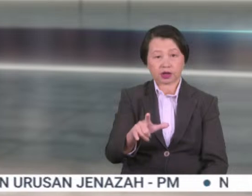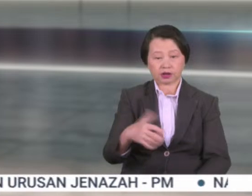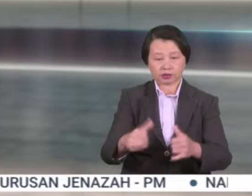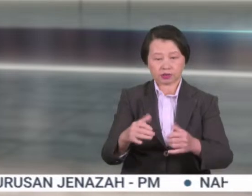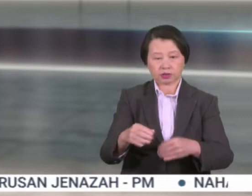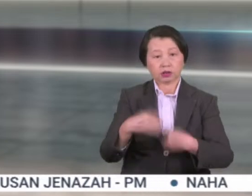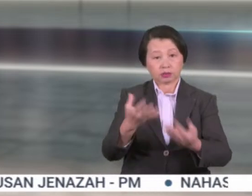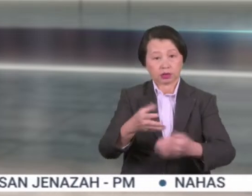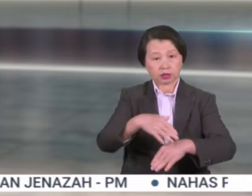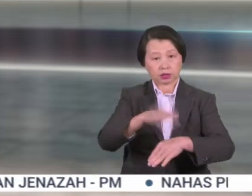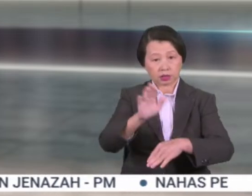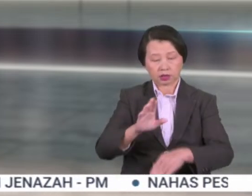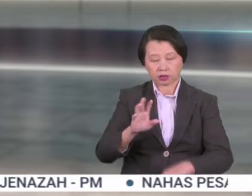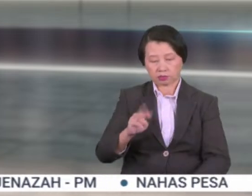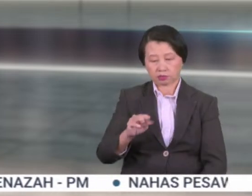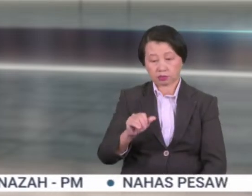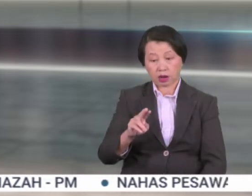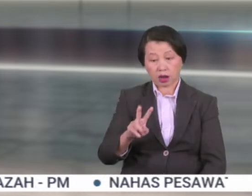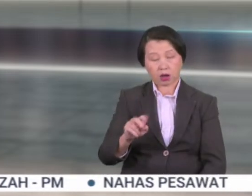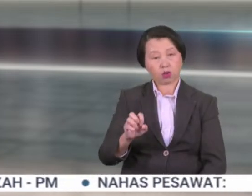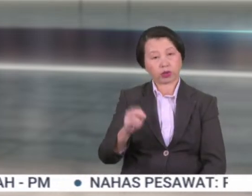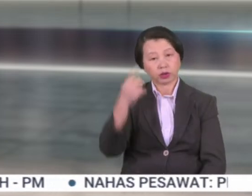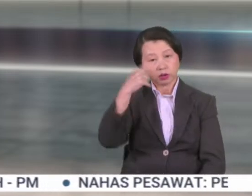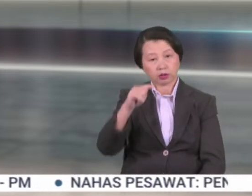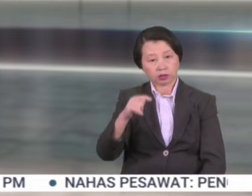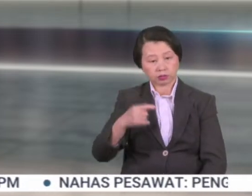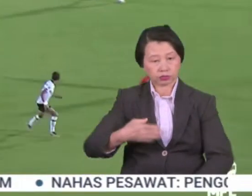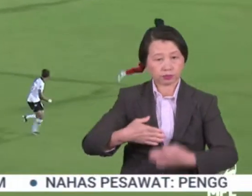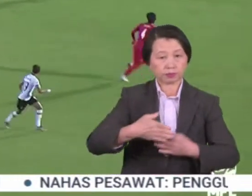memberi kelebihan kepada lawan untuk